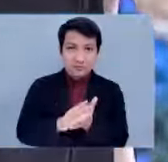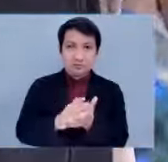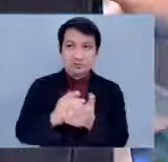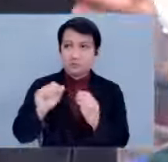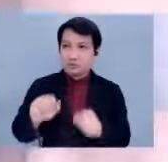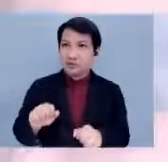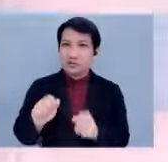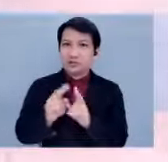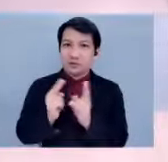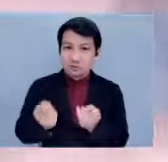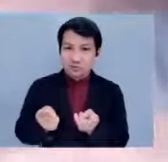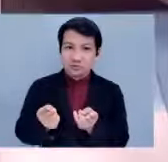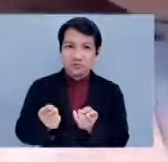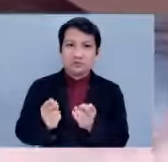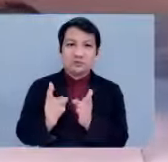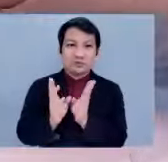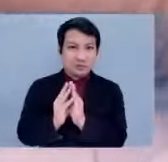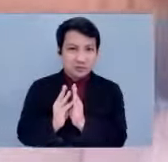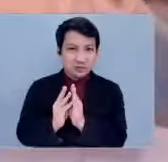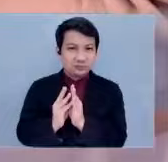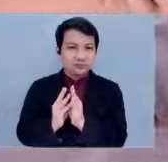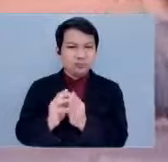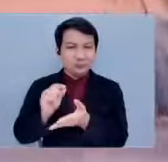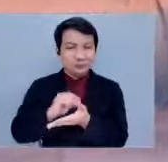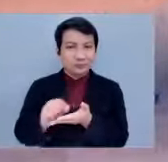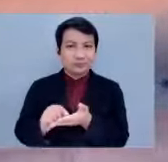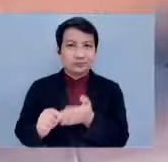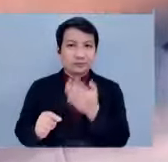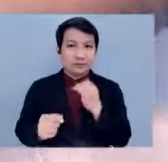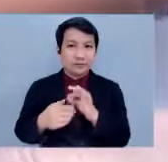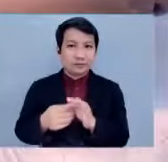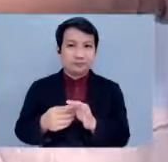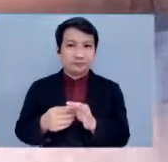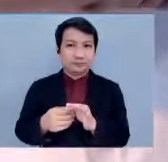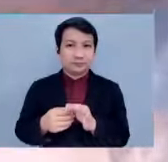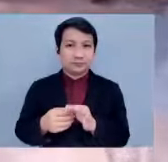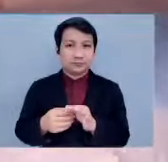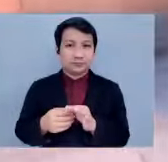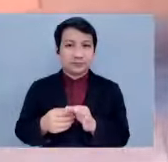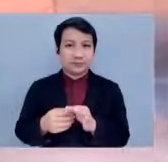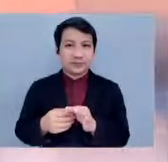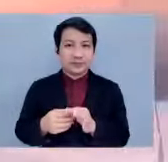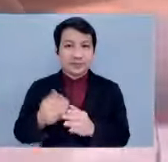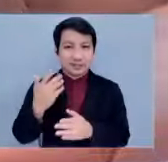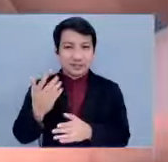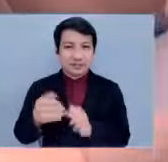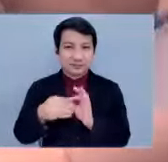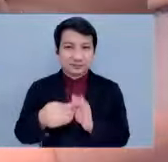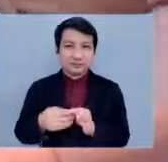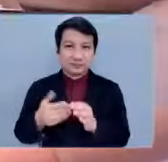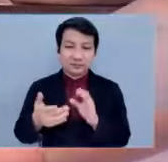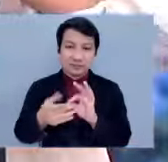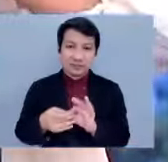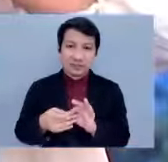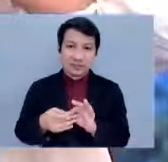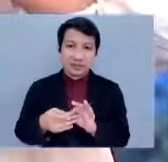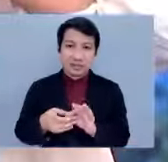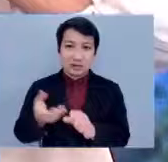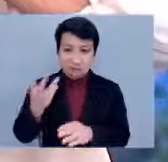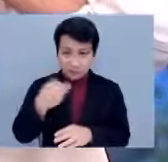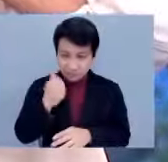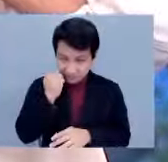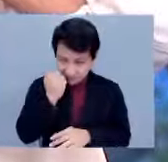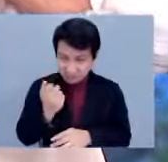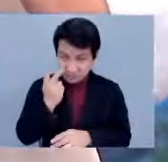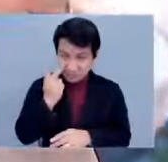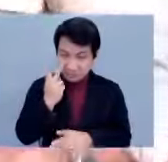or meeting. Mm-hmm. Kasi what I love about these products, and para akong endorsing, diba? Kasi gustong-gusto ko, nagamit ko kasi. Kaya alam ko. And